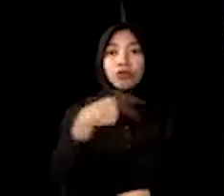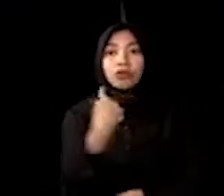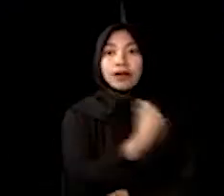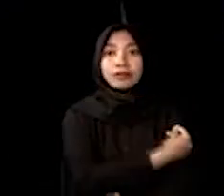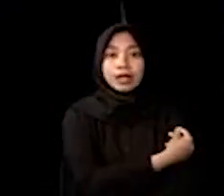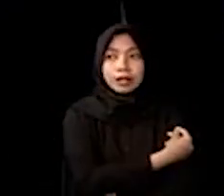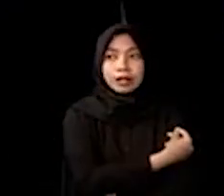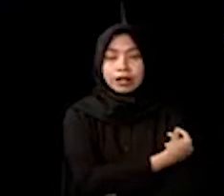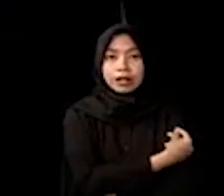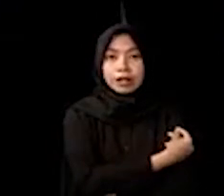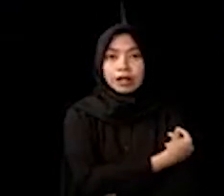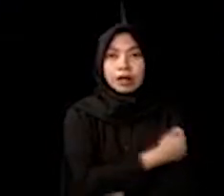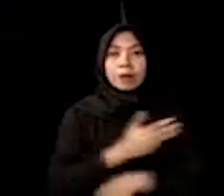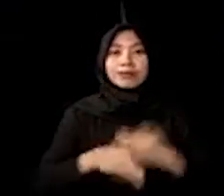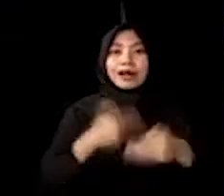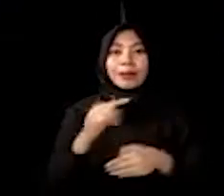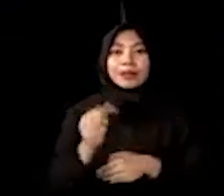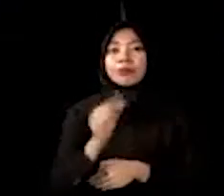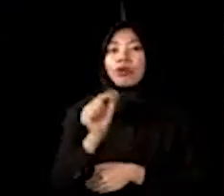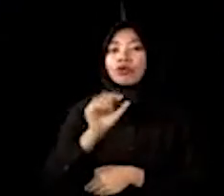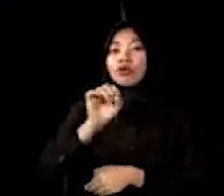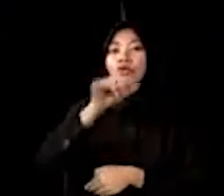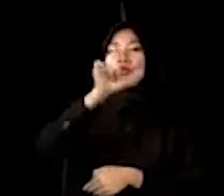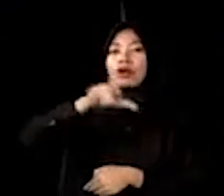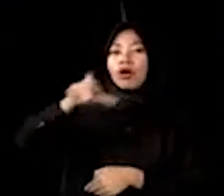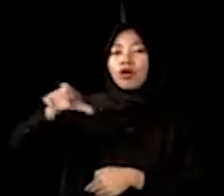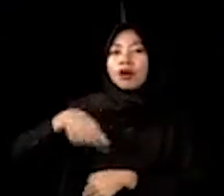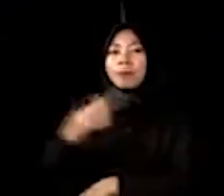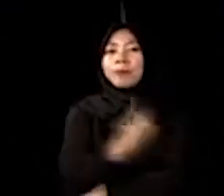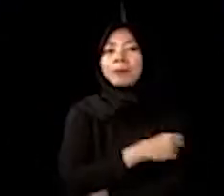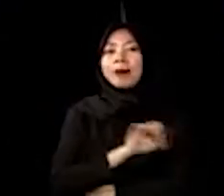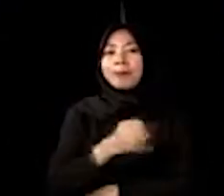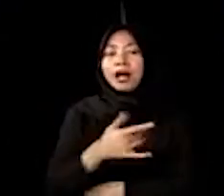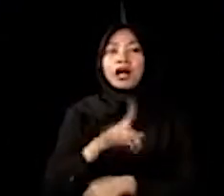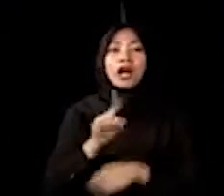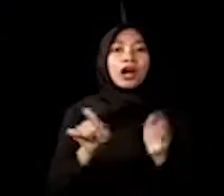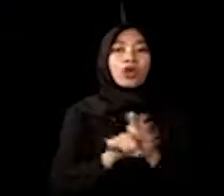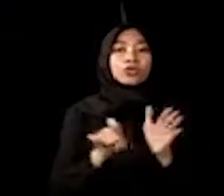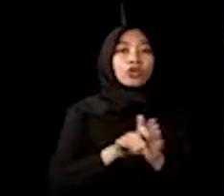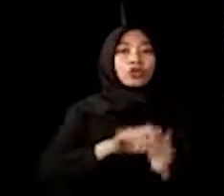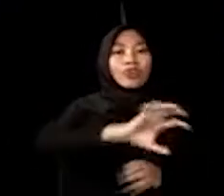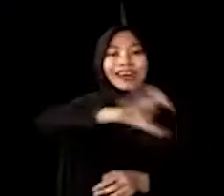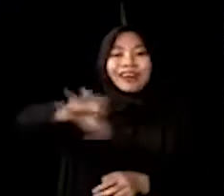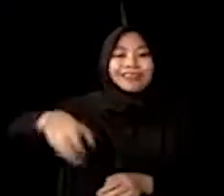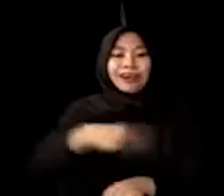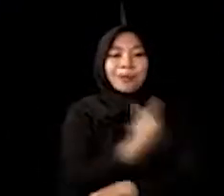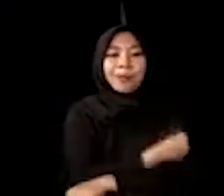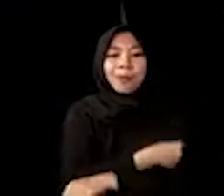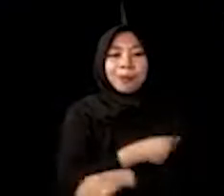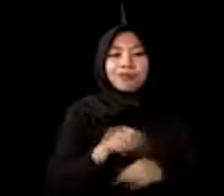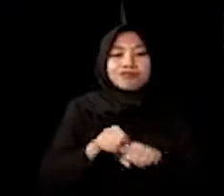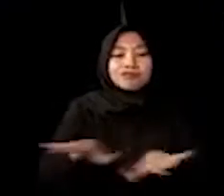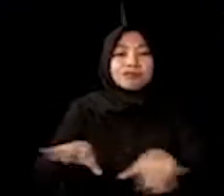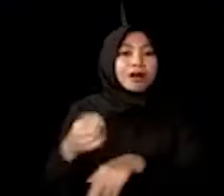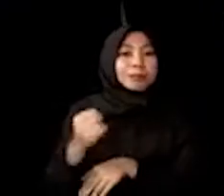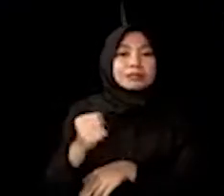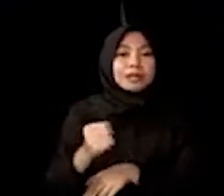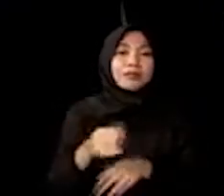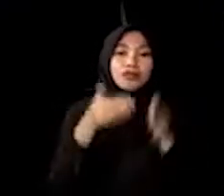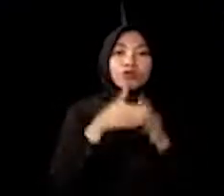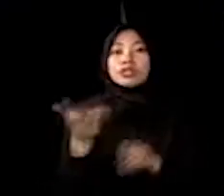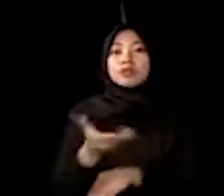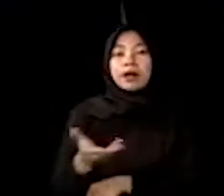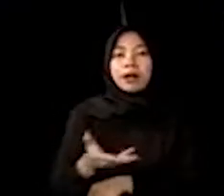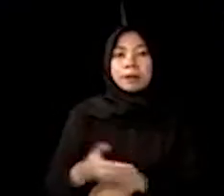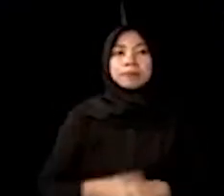tersedia untuk berapa orang dan bagaimana jika belum mengcover semua daerah Jadi pertama